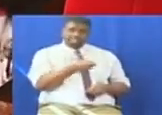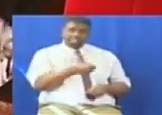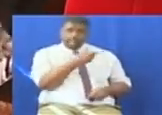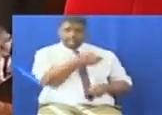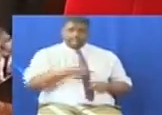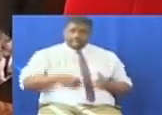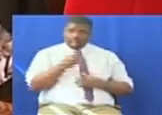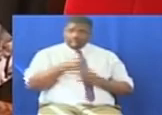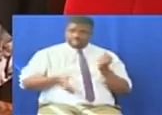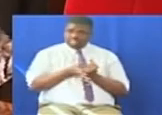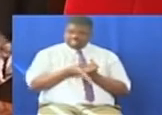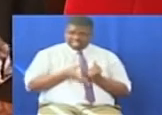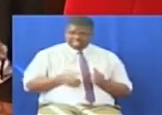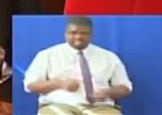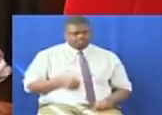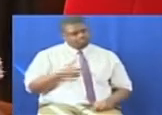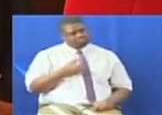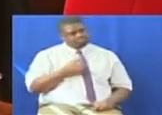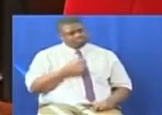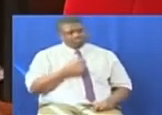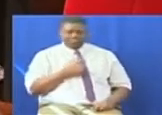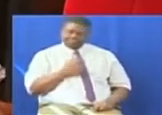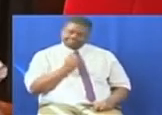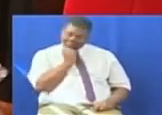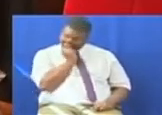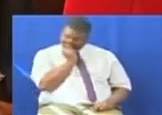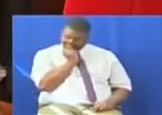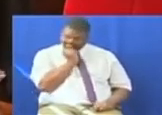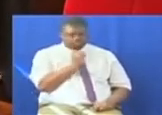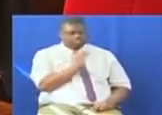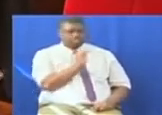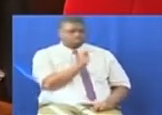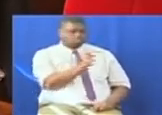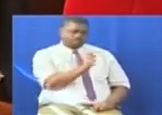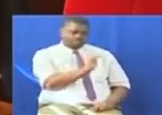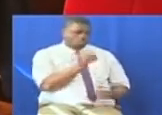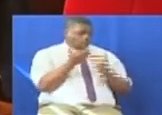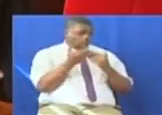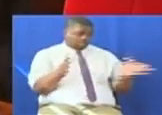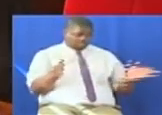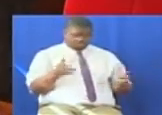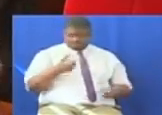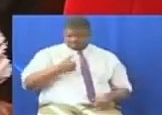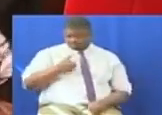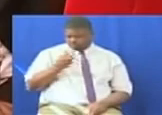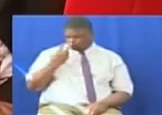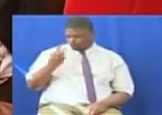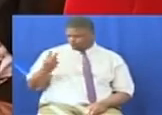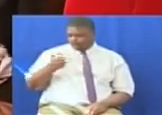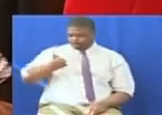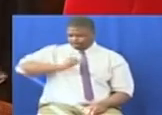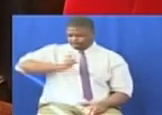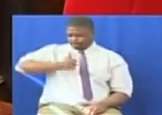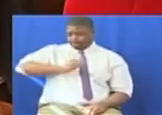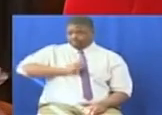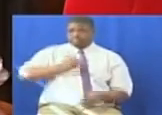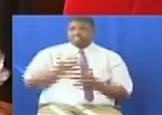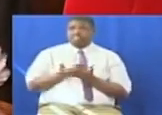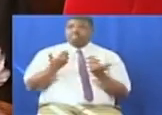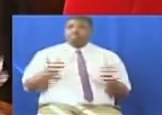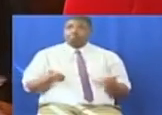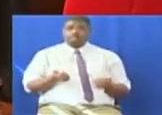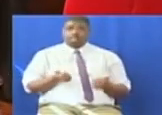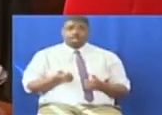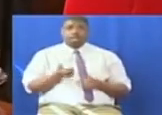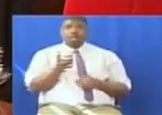niwafahamishe Watanzania yale ambayo nimeyaona mimi binafsi yaliyosababisha Mheshimiwa Rais wetu ambaye ni